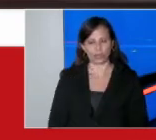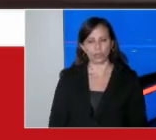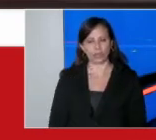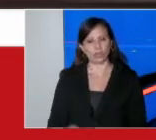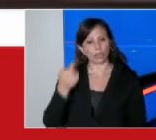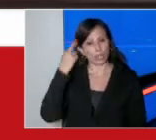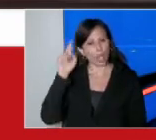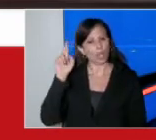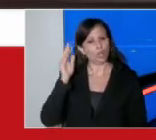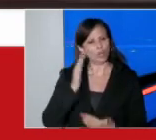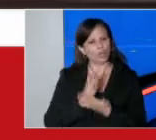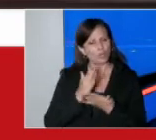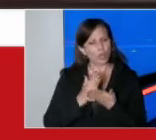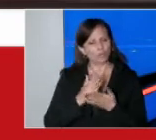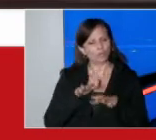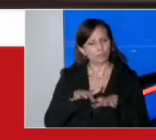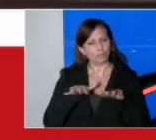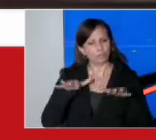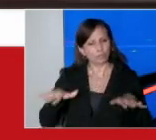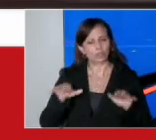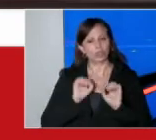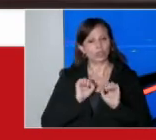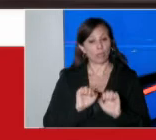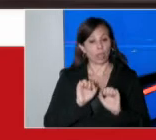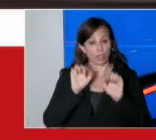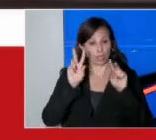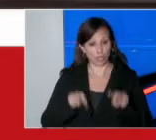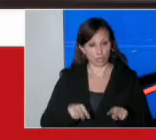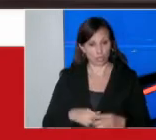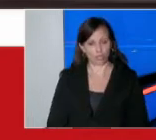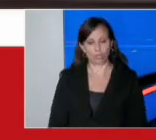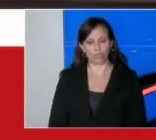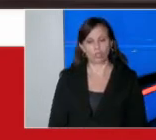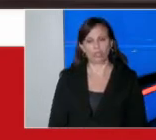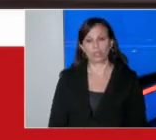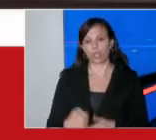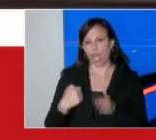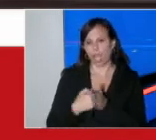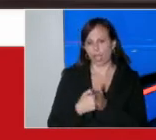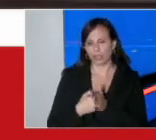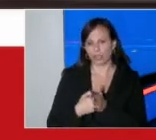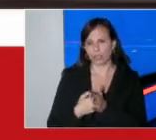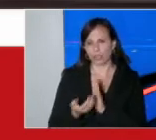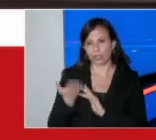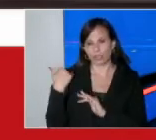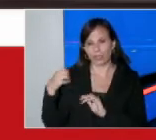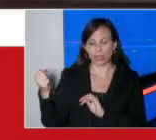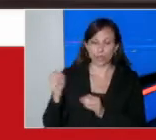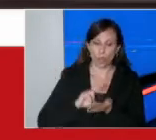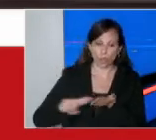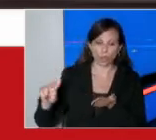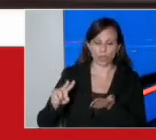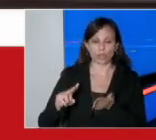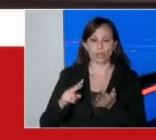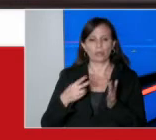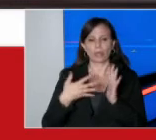ברעיון שצובר תאוצה מבחינת התמיכה העממית. עד לפני פחות או יותר חודשיים, סקרים הראו, עוד